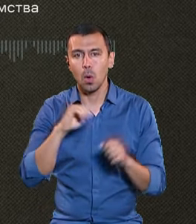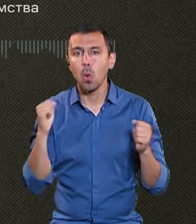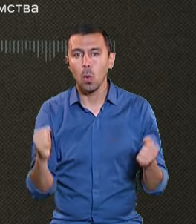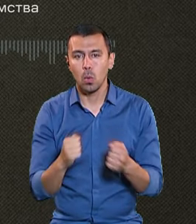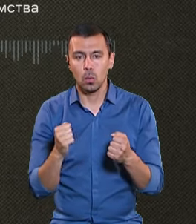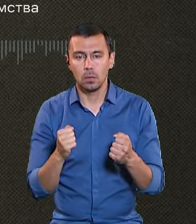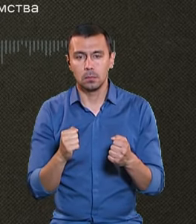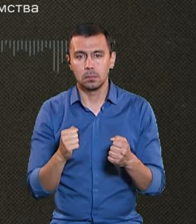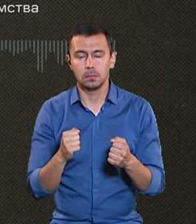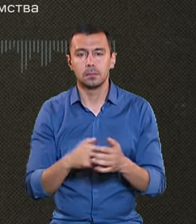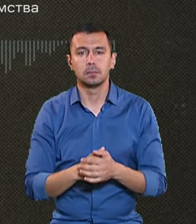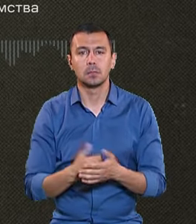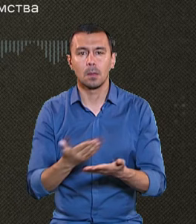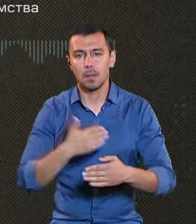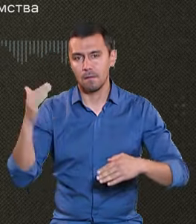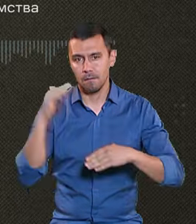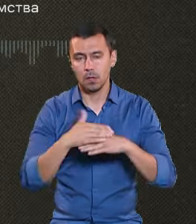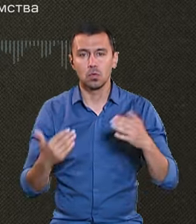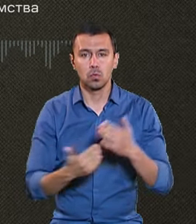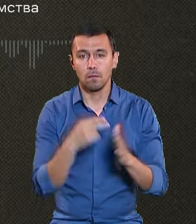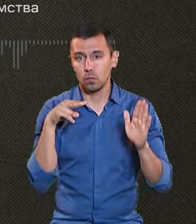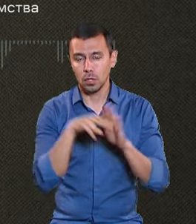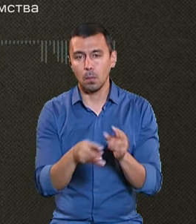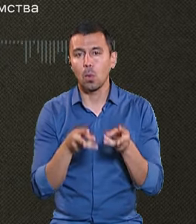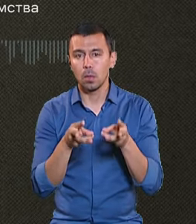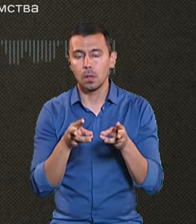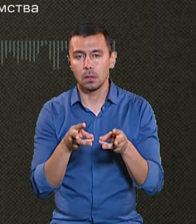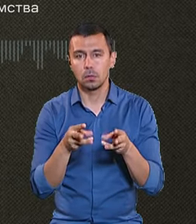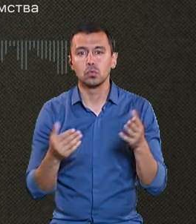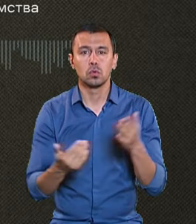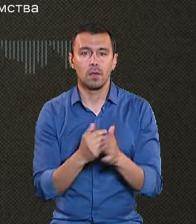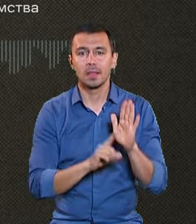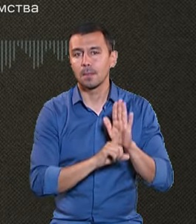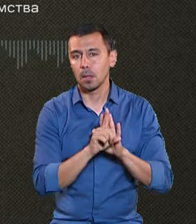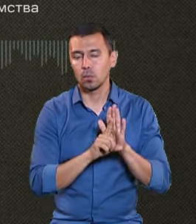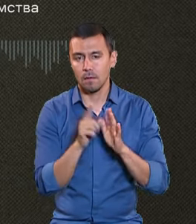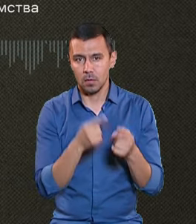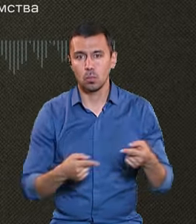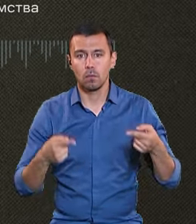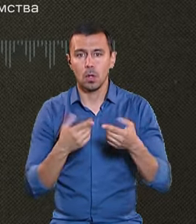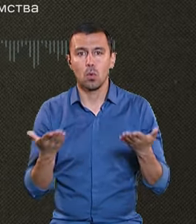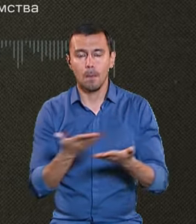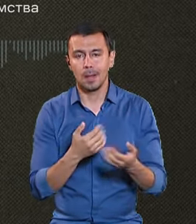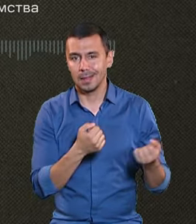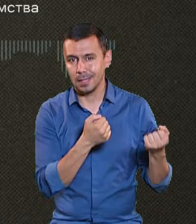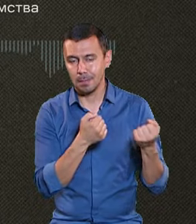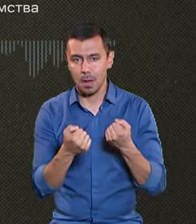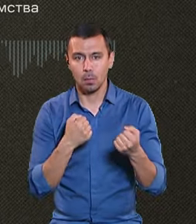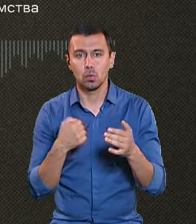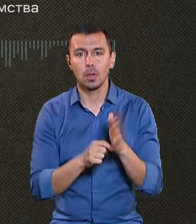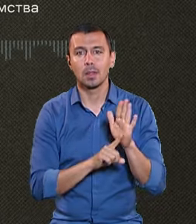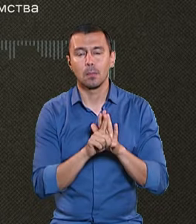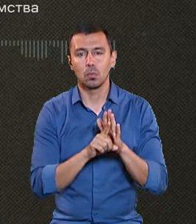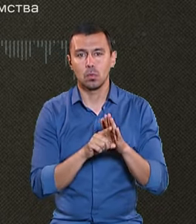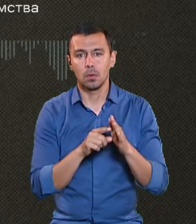до критичної точки. Ми ввечері опять включаємо котельні, і обратно вже ж температура, відповідно, яку ми тримаємо до